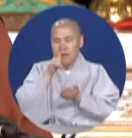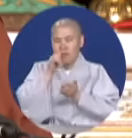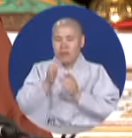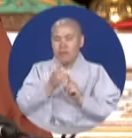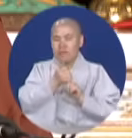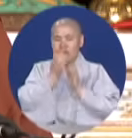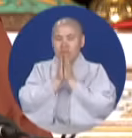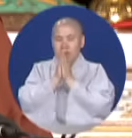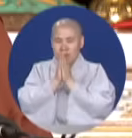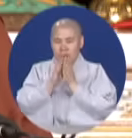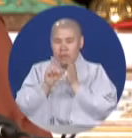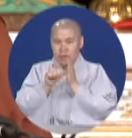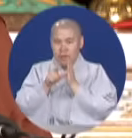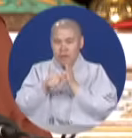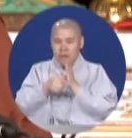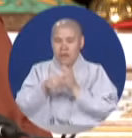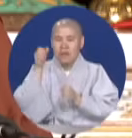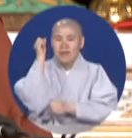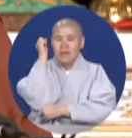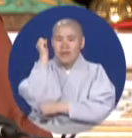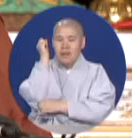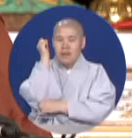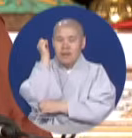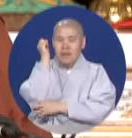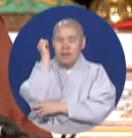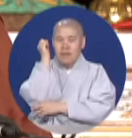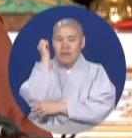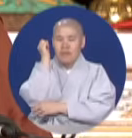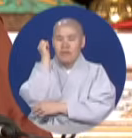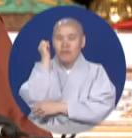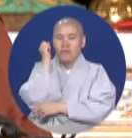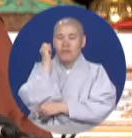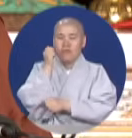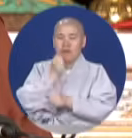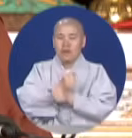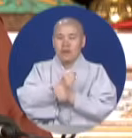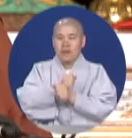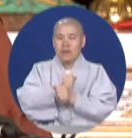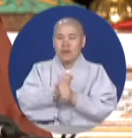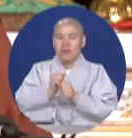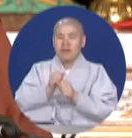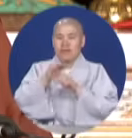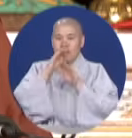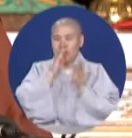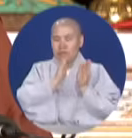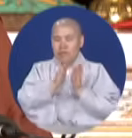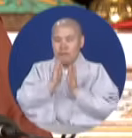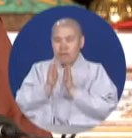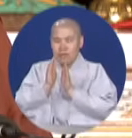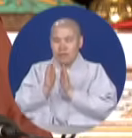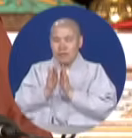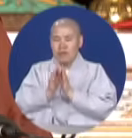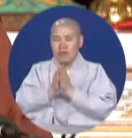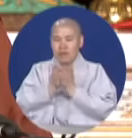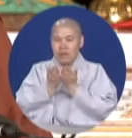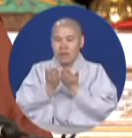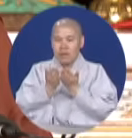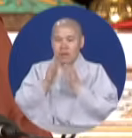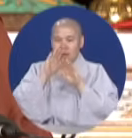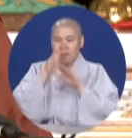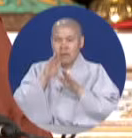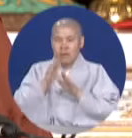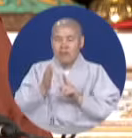할 때 기본적으로 이제 간직하게 되는 의식문인데요. 거기에 이